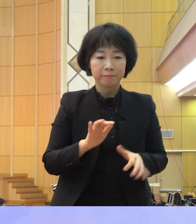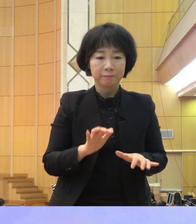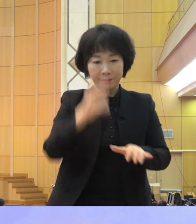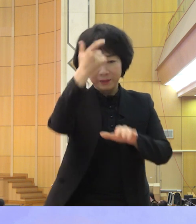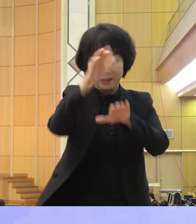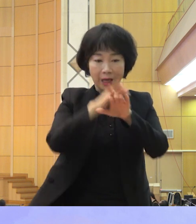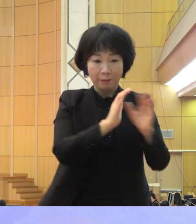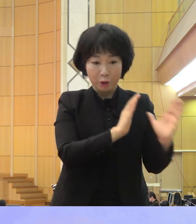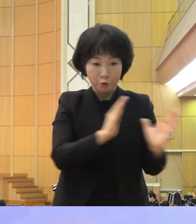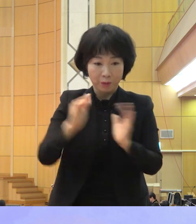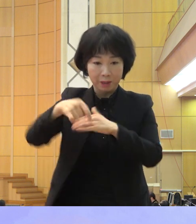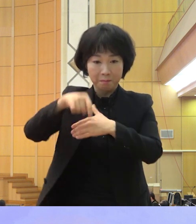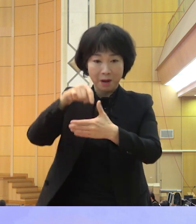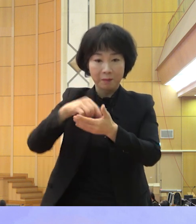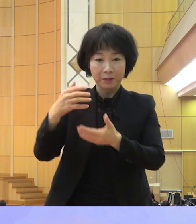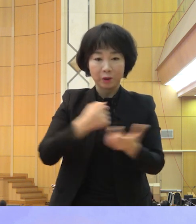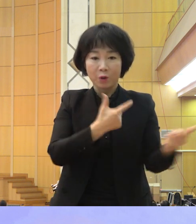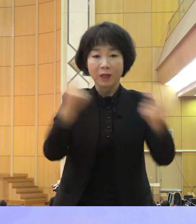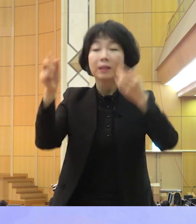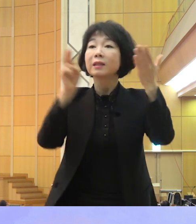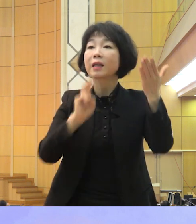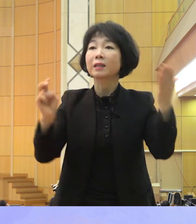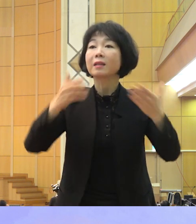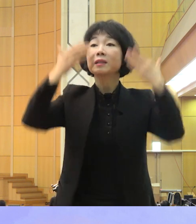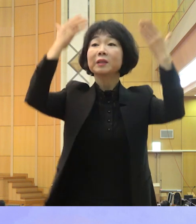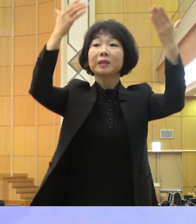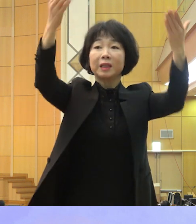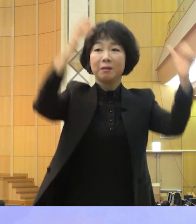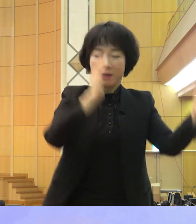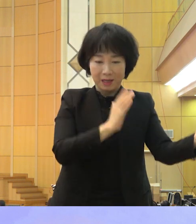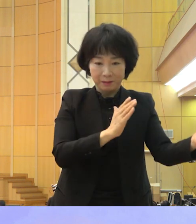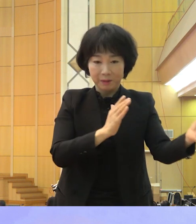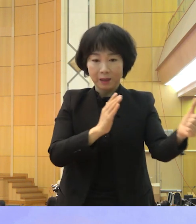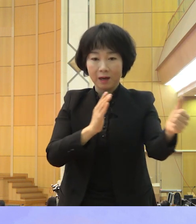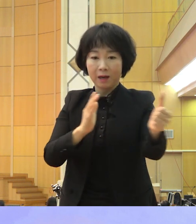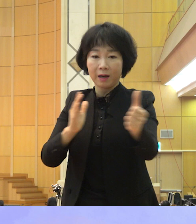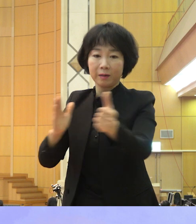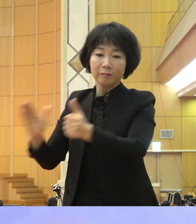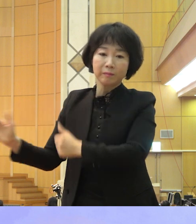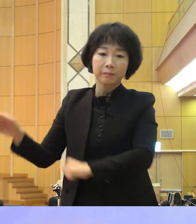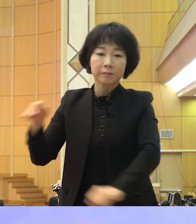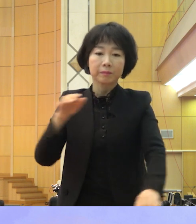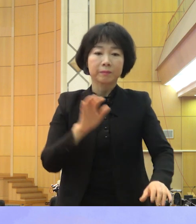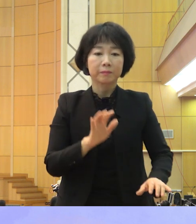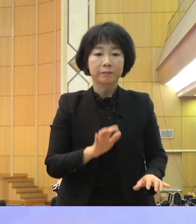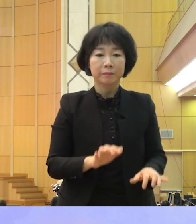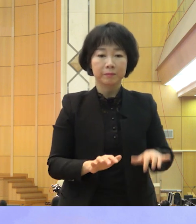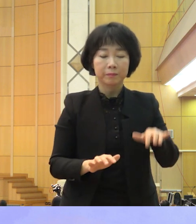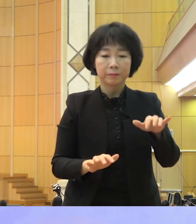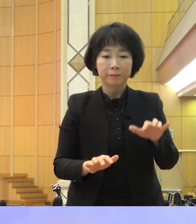예배를 준비하는 마음으로 가사를 생각하시면서 찬양하시겠습니다.